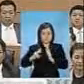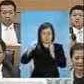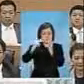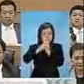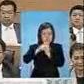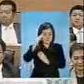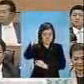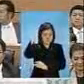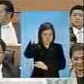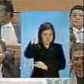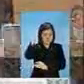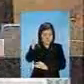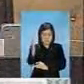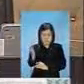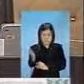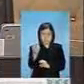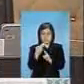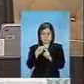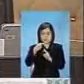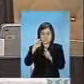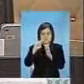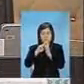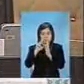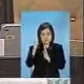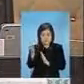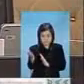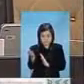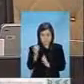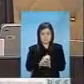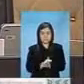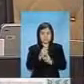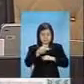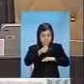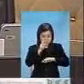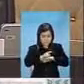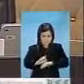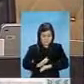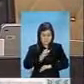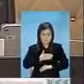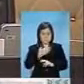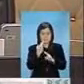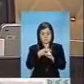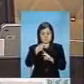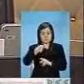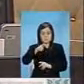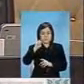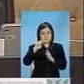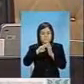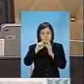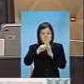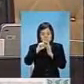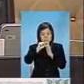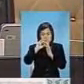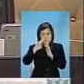สริฐประท้วงนะครับเชิญท่านประเสริฐครับ กราบเรียนท่านประธานรัฐสภาที่เคารพครับกับผมนายประเสริฐพงษ์สุวรรณศิริส